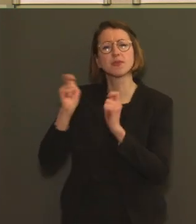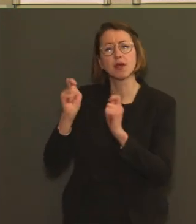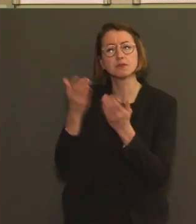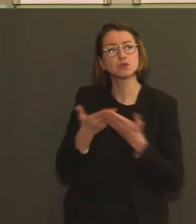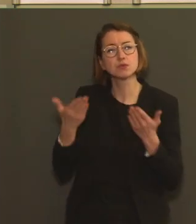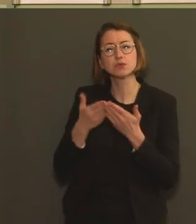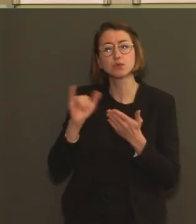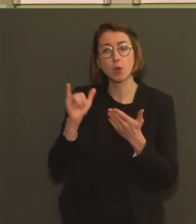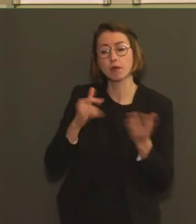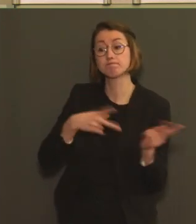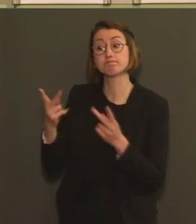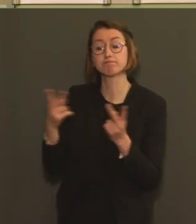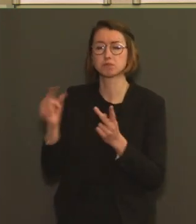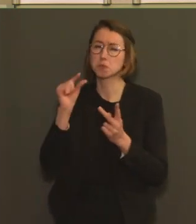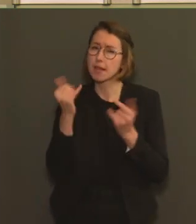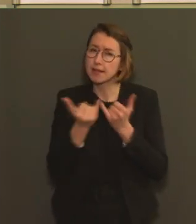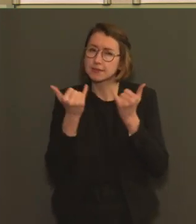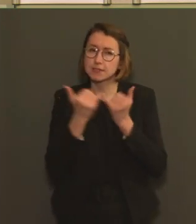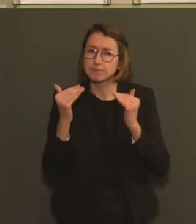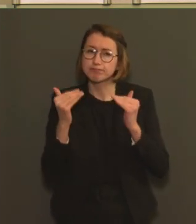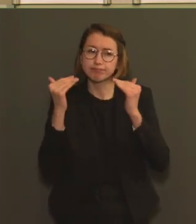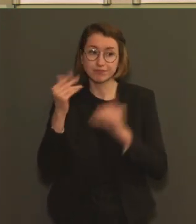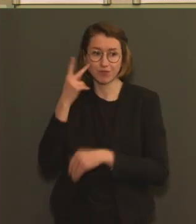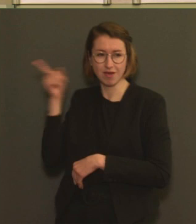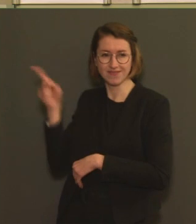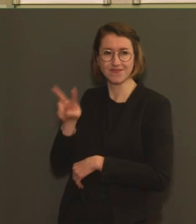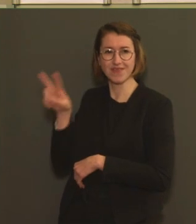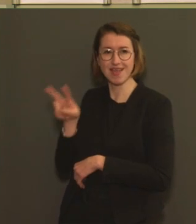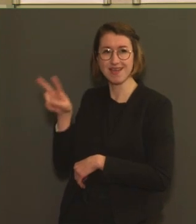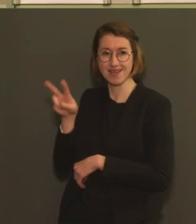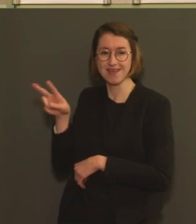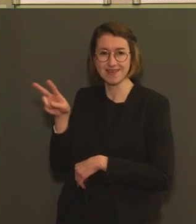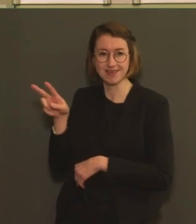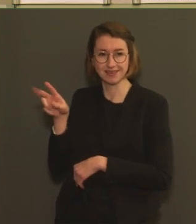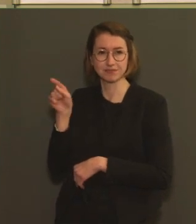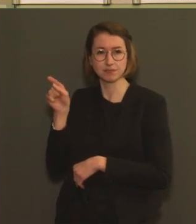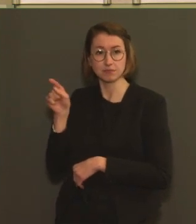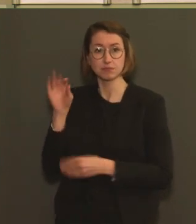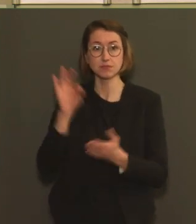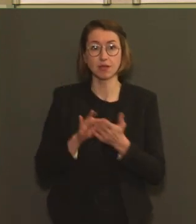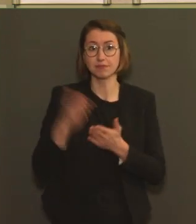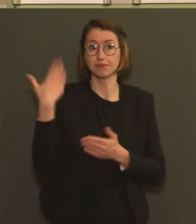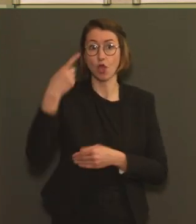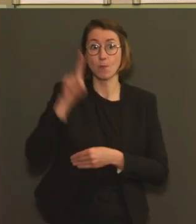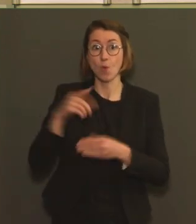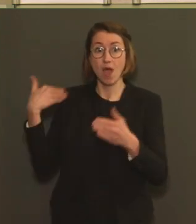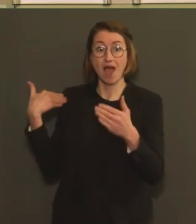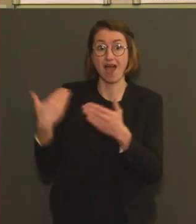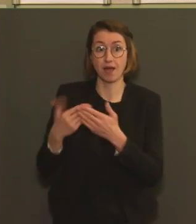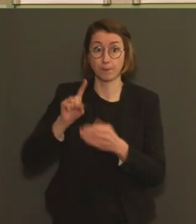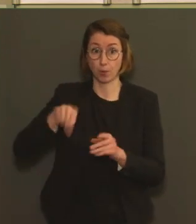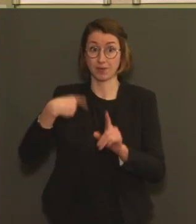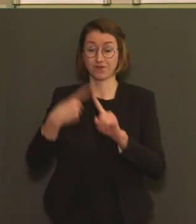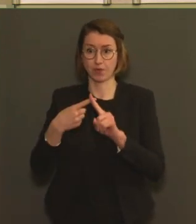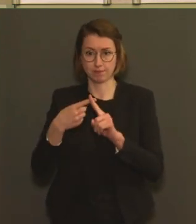ligne vert foncé. C'est la première fois qu'on a une légère augmentation maintenant depuis un mois. En moyenne,